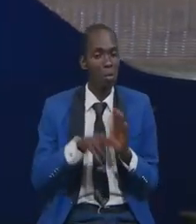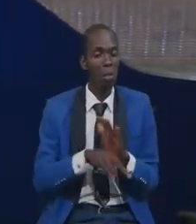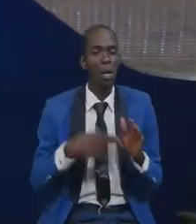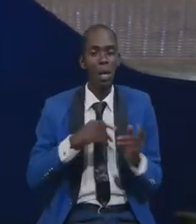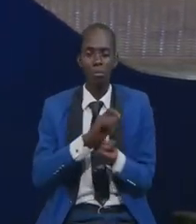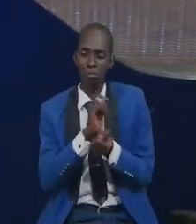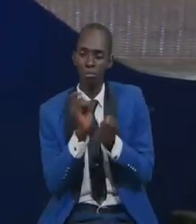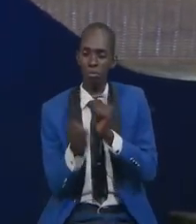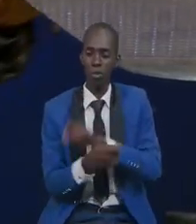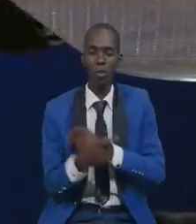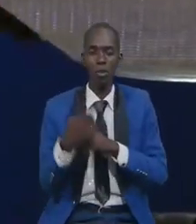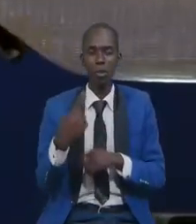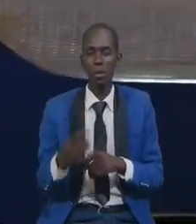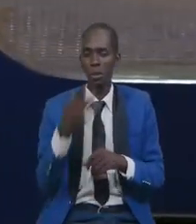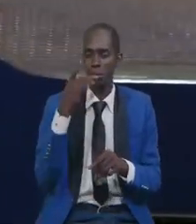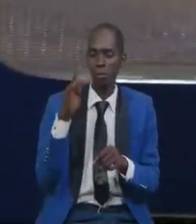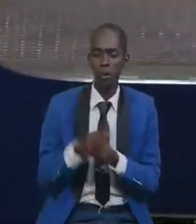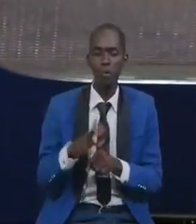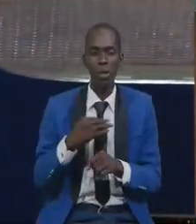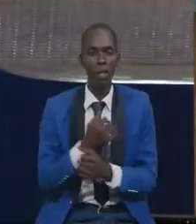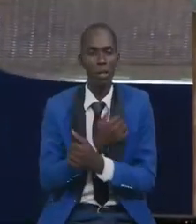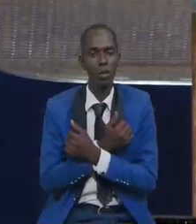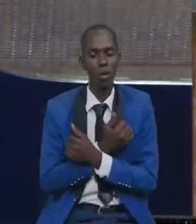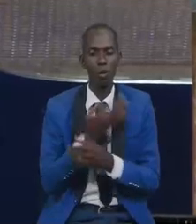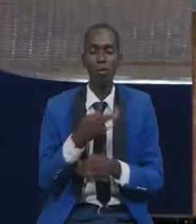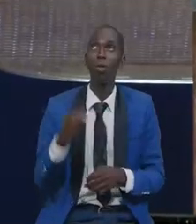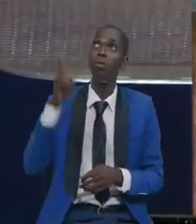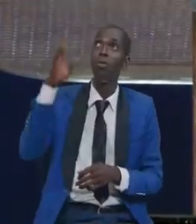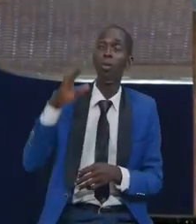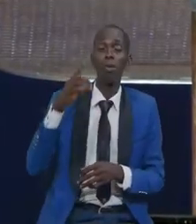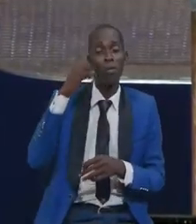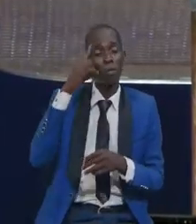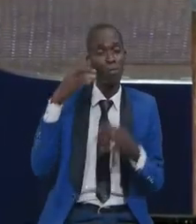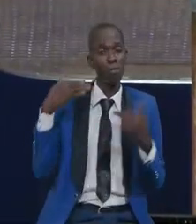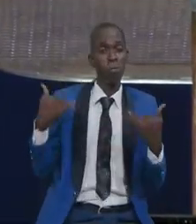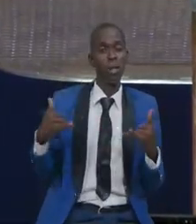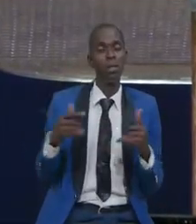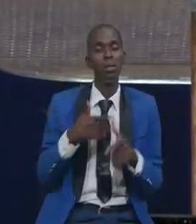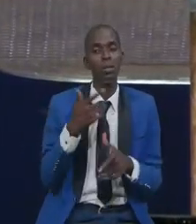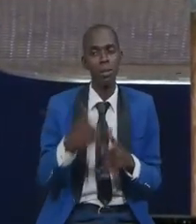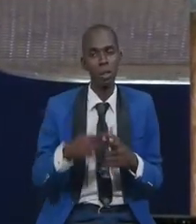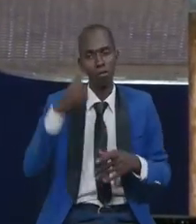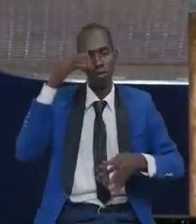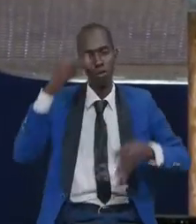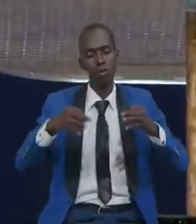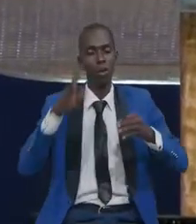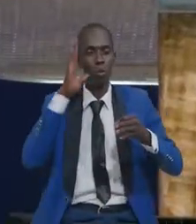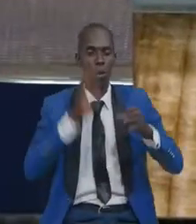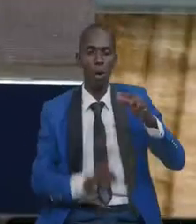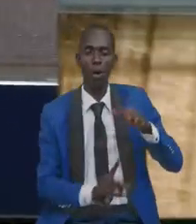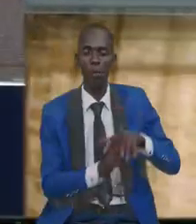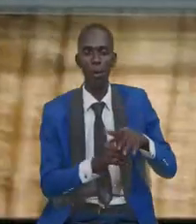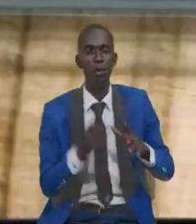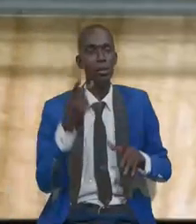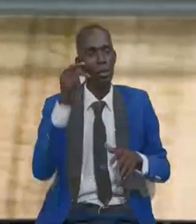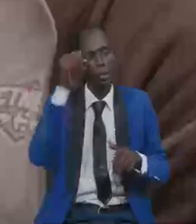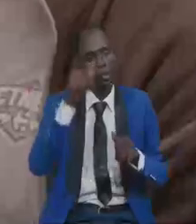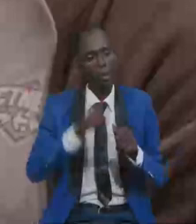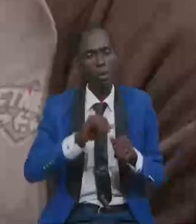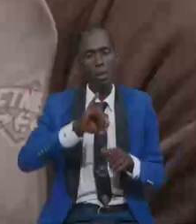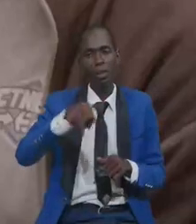de Dieu, la promesse de Dieu, la miséricorde de Dieu pour de rien, le jugement de Dieu va descendre. Regardez Jonas. Jonas